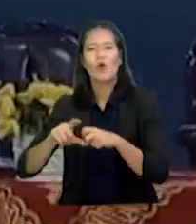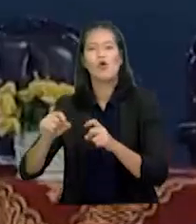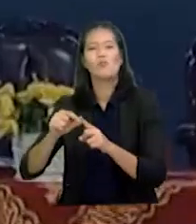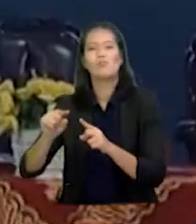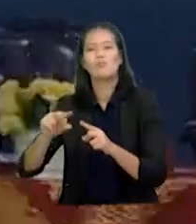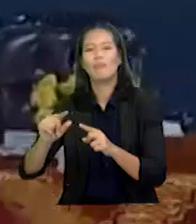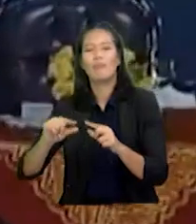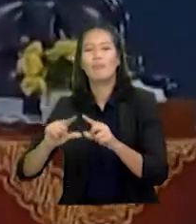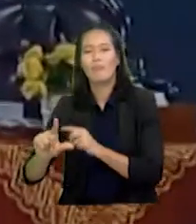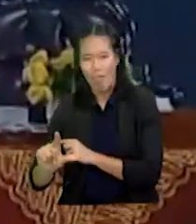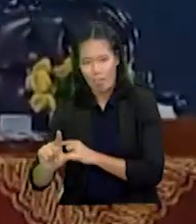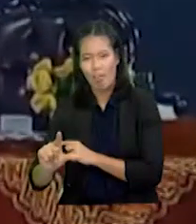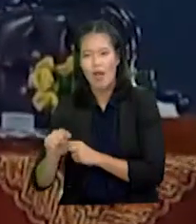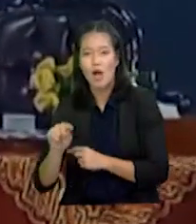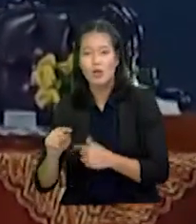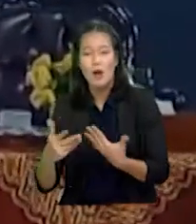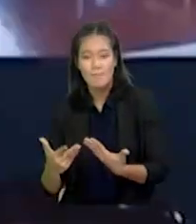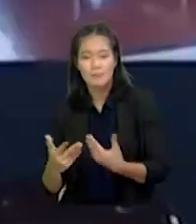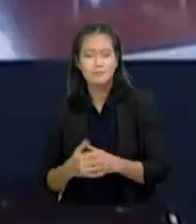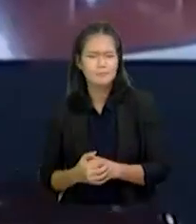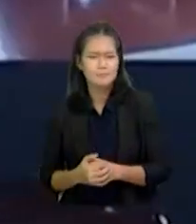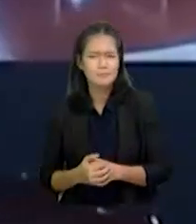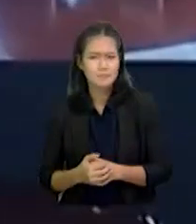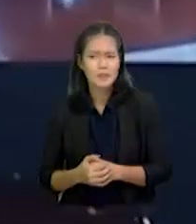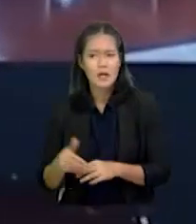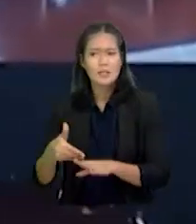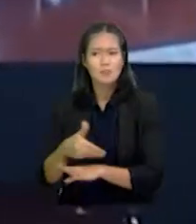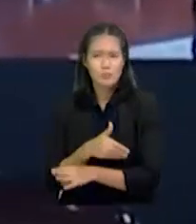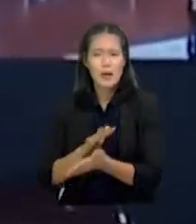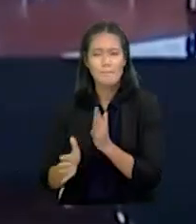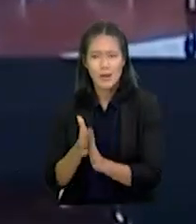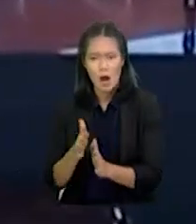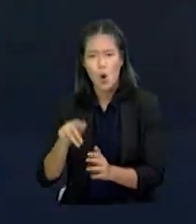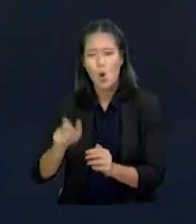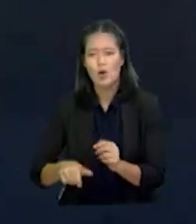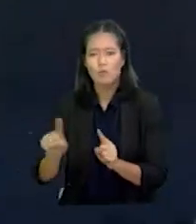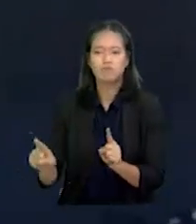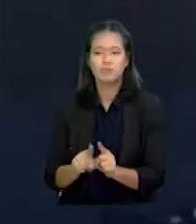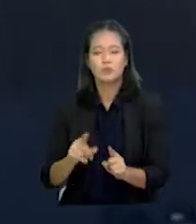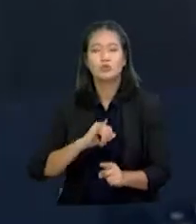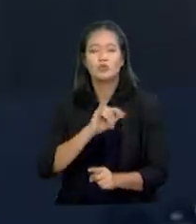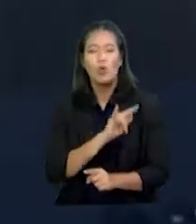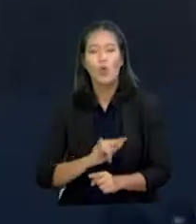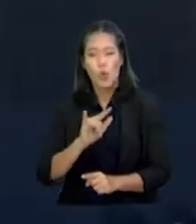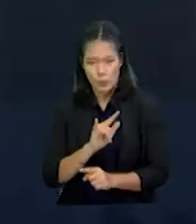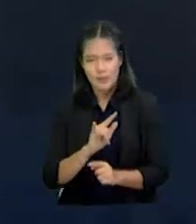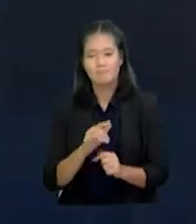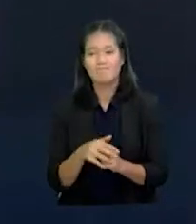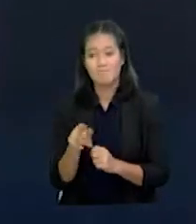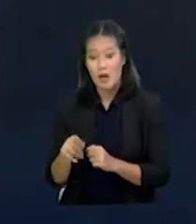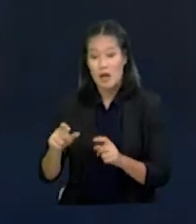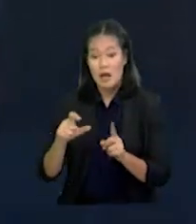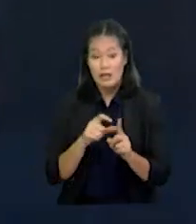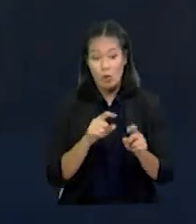Prakarsa Dewan Kopral digagas Immanuel Ebenezer yang pernah menjadi tim ses Jokowi dan para pendukungnya. Jika Dewan